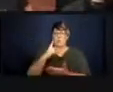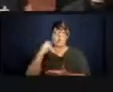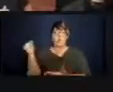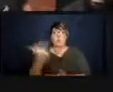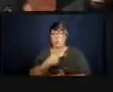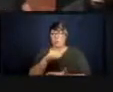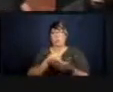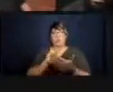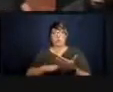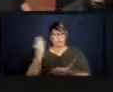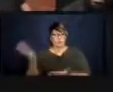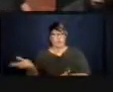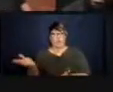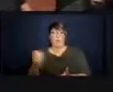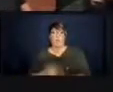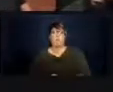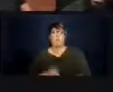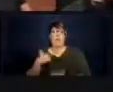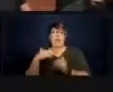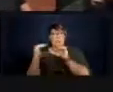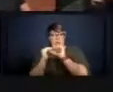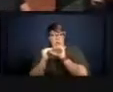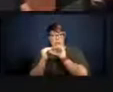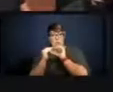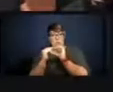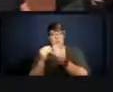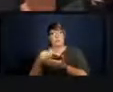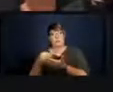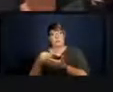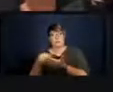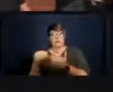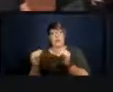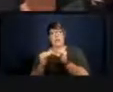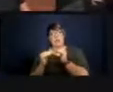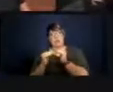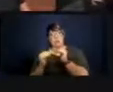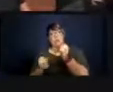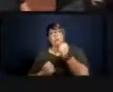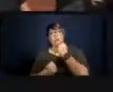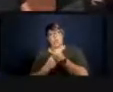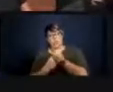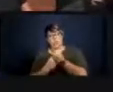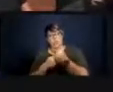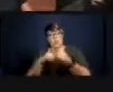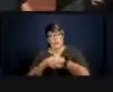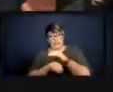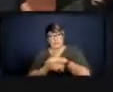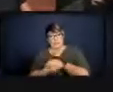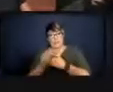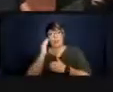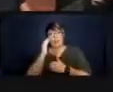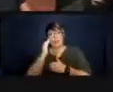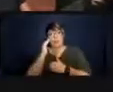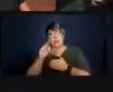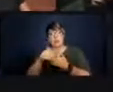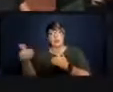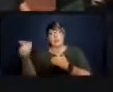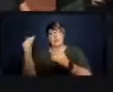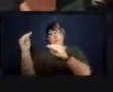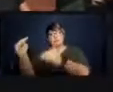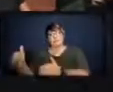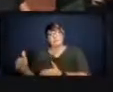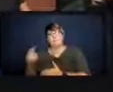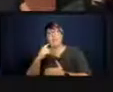Tuna mpango huu wa explore ambao tumeutumia na kwa kweli umeweza kutusaidia sana, na